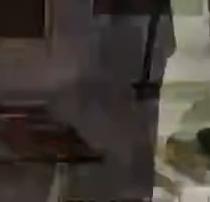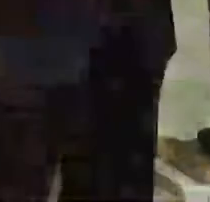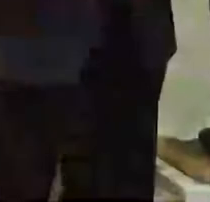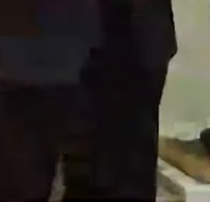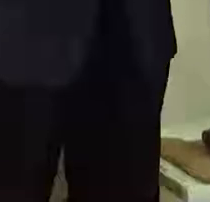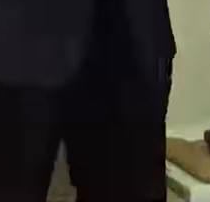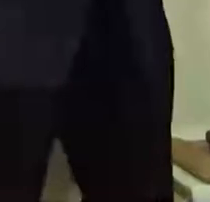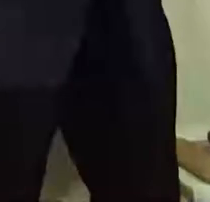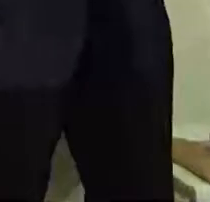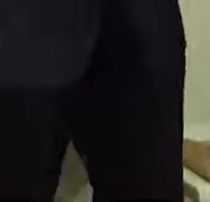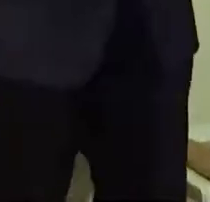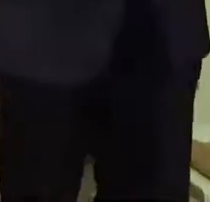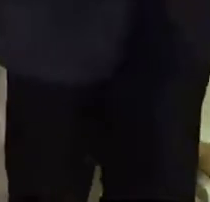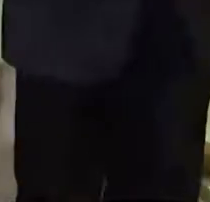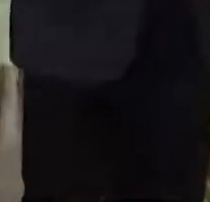les bienvenus.